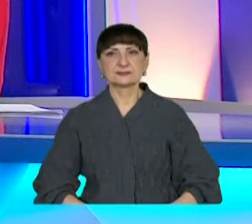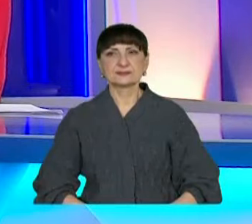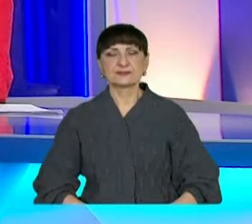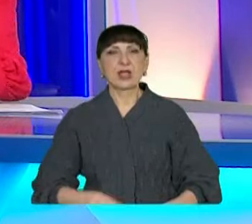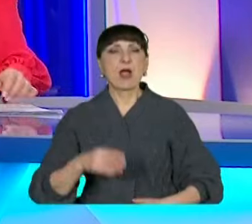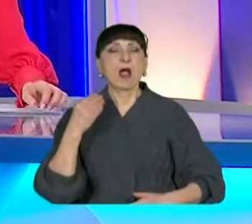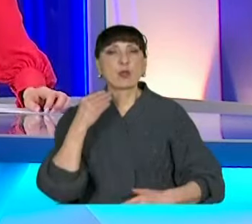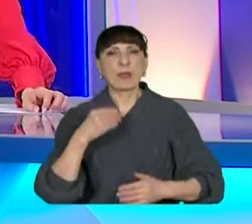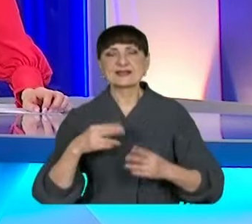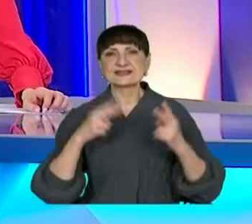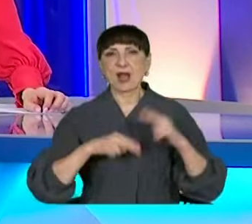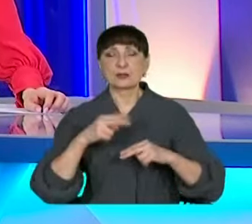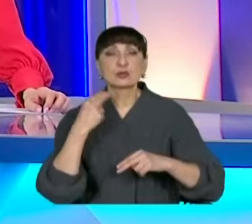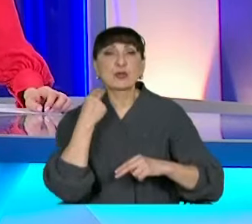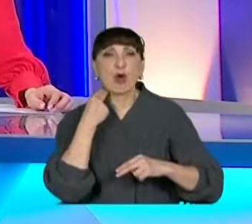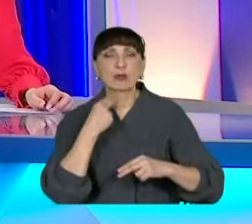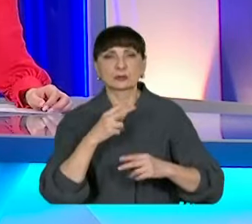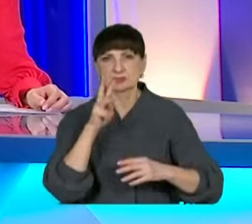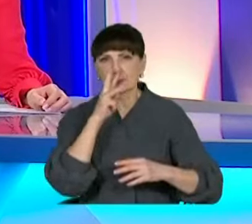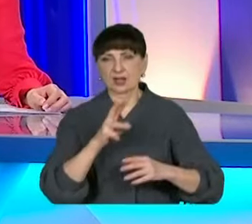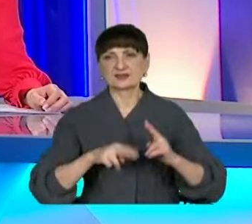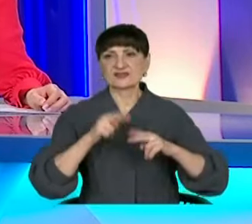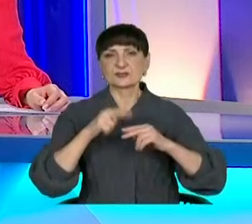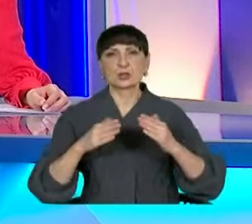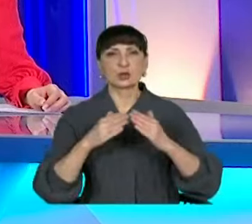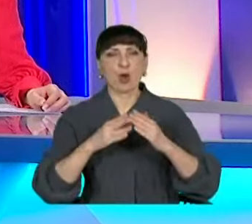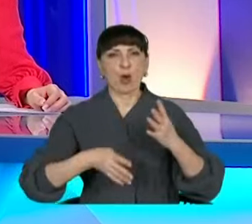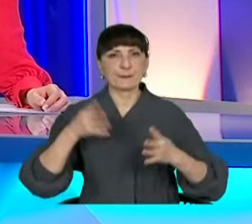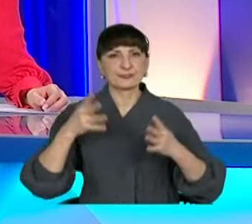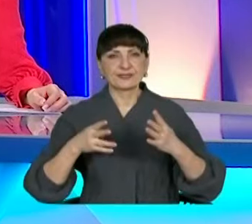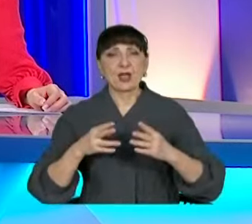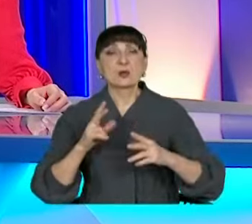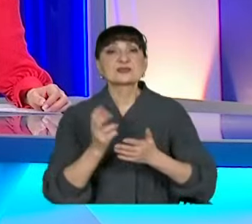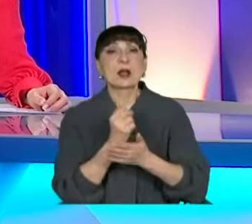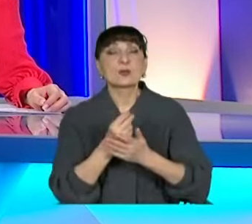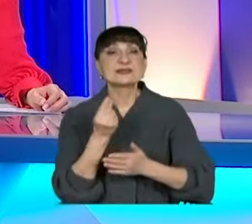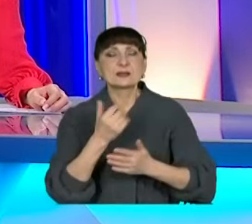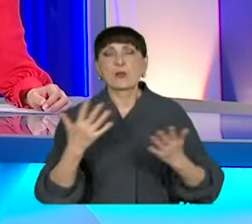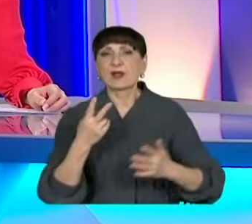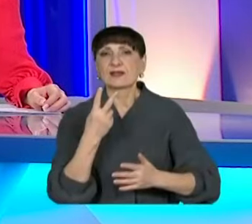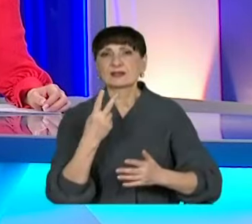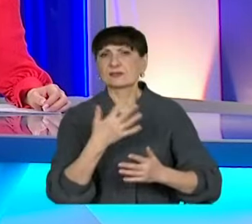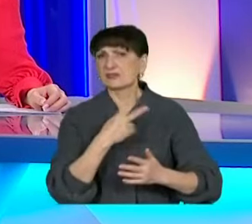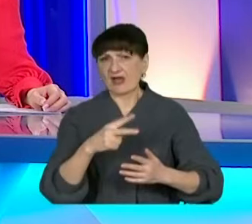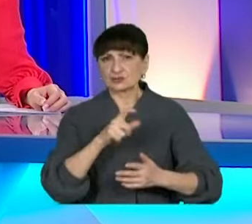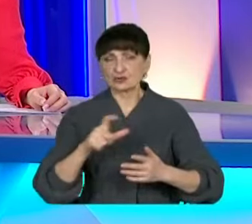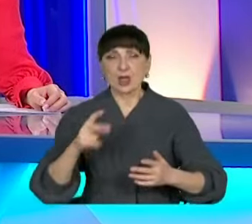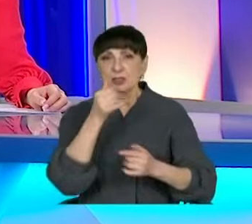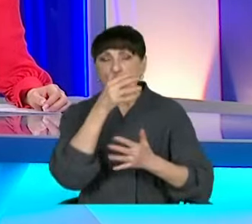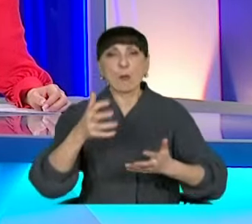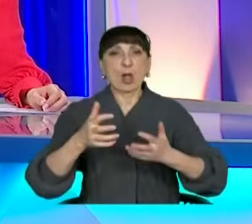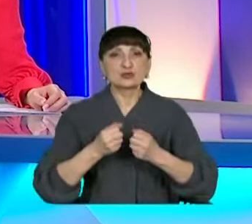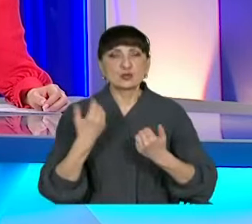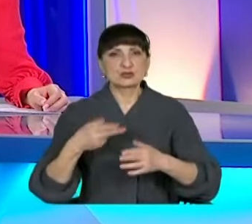В Актобе строителям задолжали зарплату за возведение жилого комплекса. Заработанные деньги более двух десятков человек не могут получить